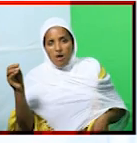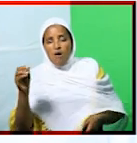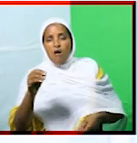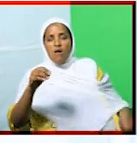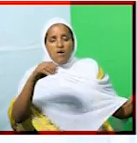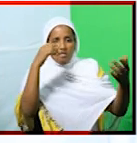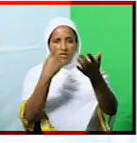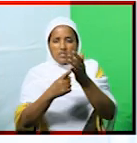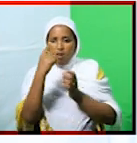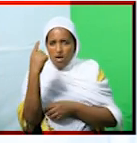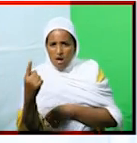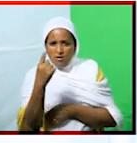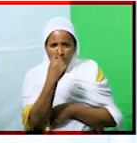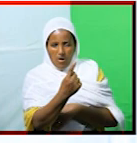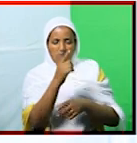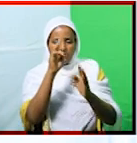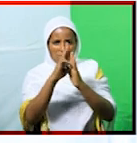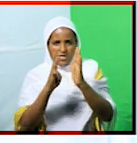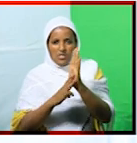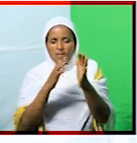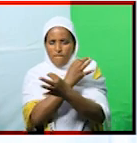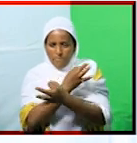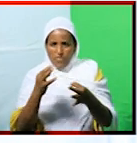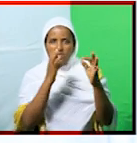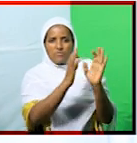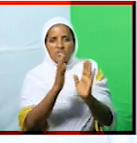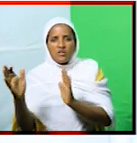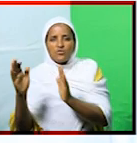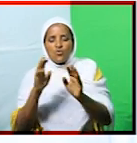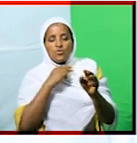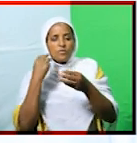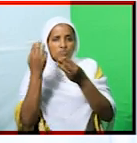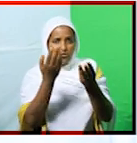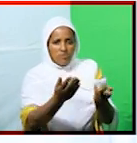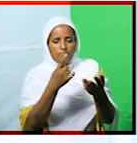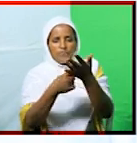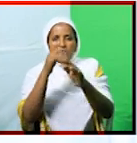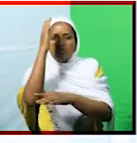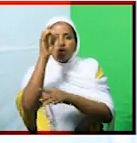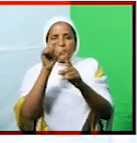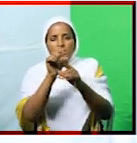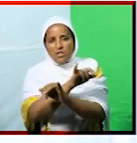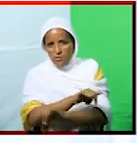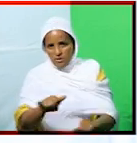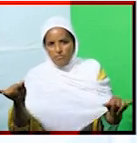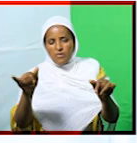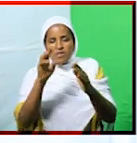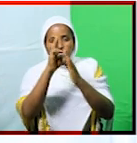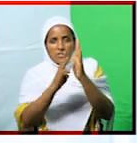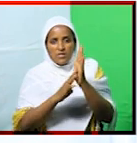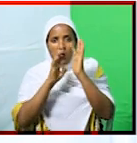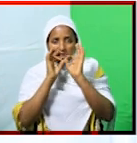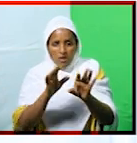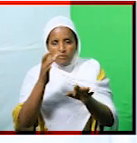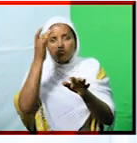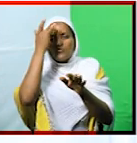እነዚያን አንድ በአንድ በስነ ስርዓት ተዘጋጅተው እንደሚሰውት እንዲሁ የእግዚአብሔርን ቃል እንደዚያ ነው። ያለ ስርዓቱ